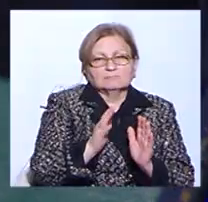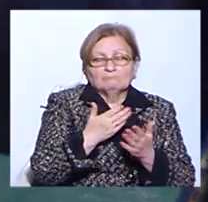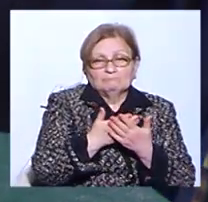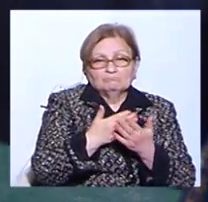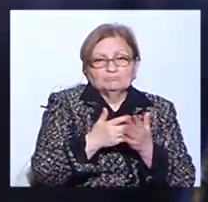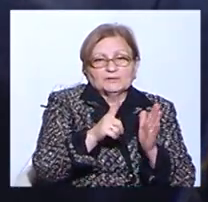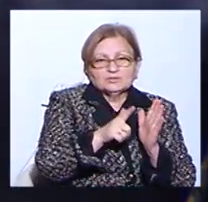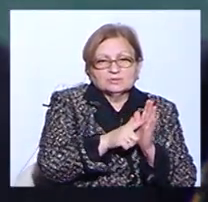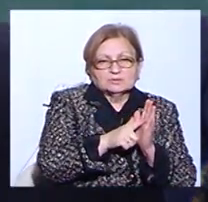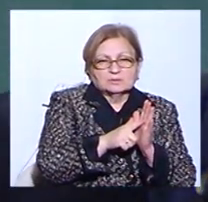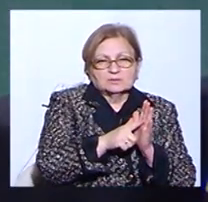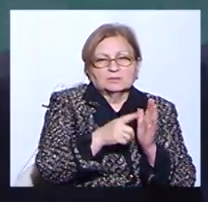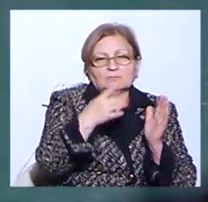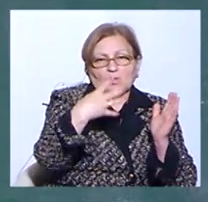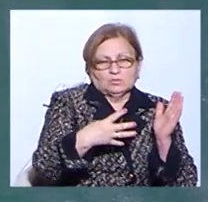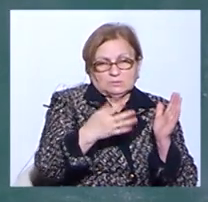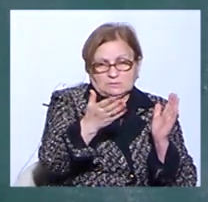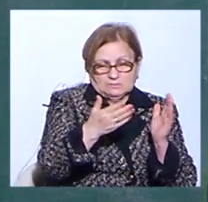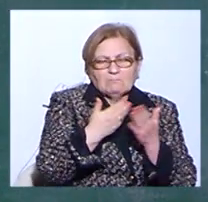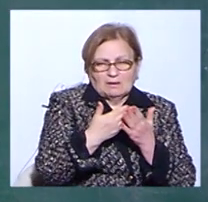მაგალითად 7/4.